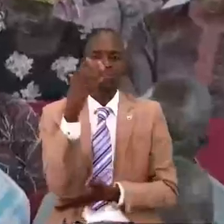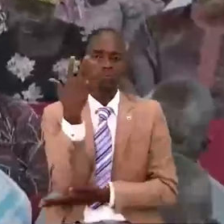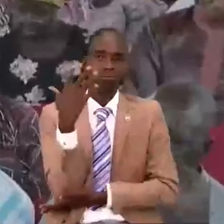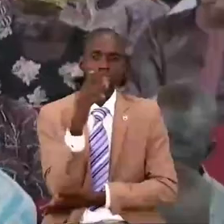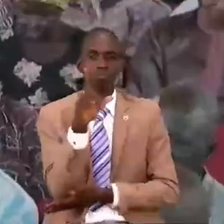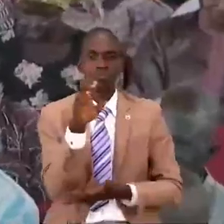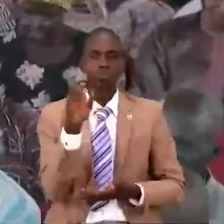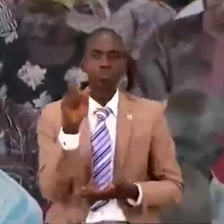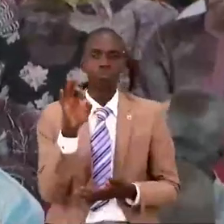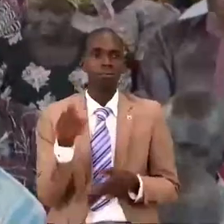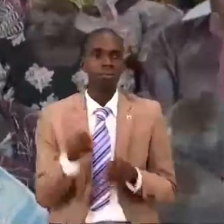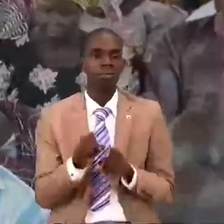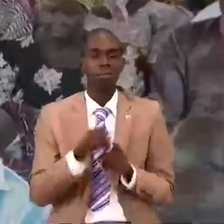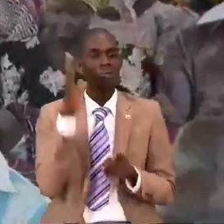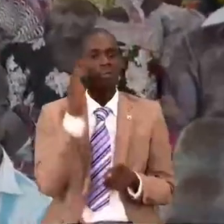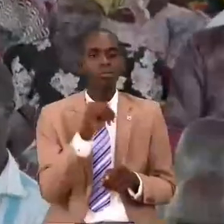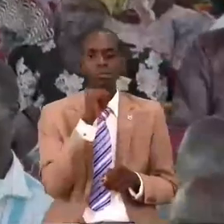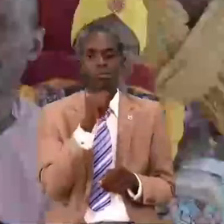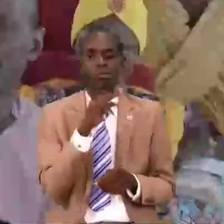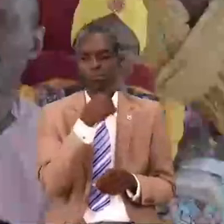lui réussit.